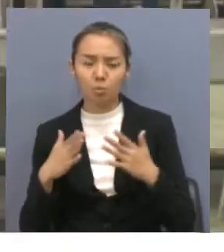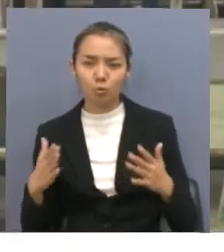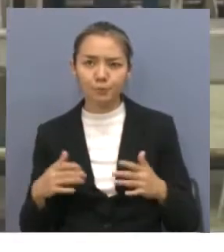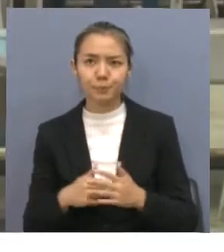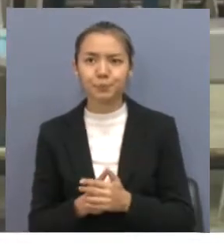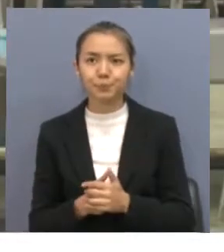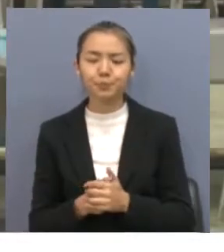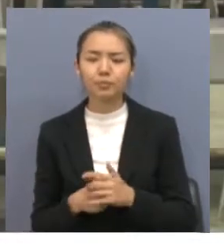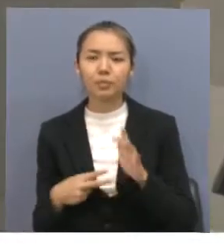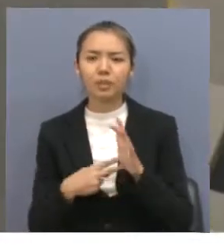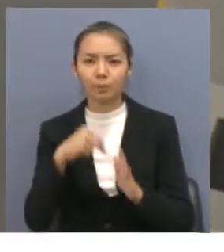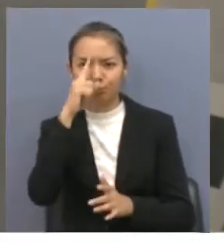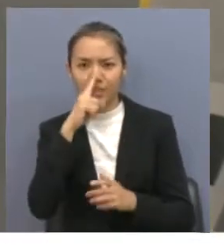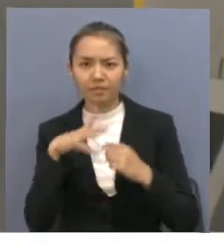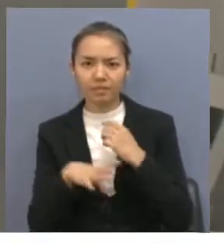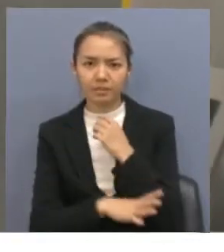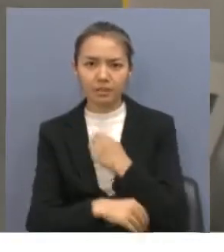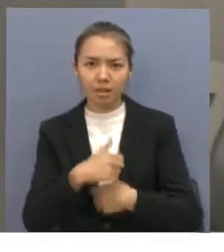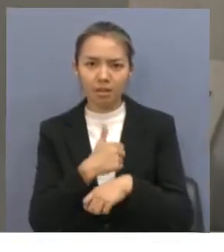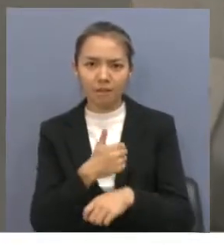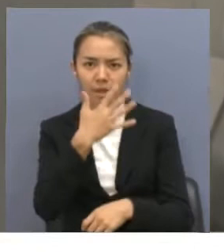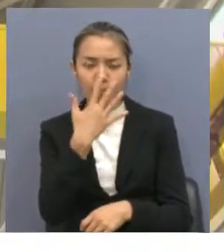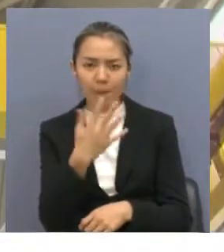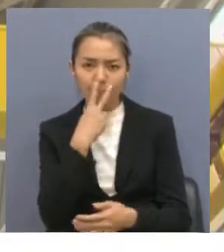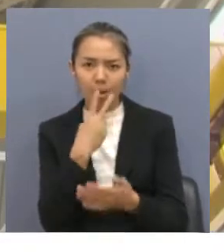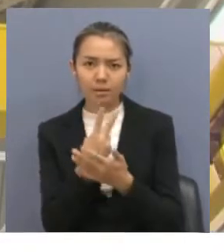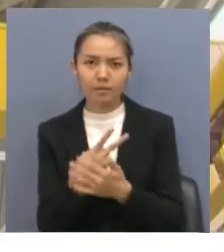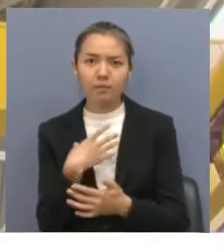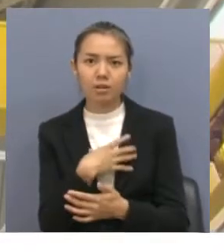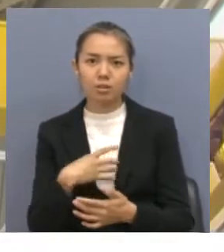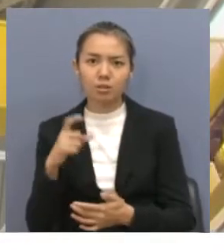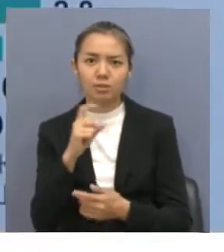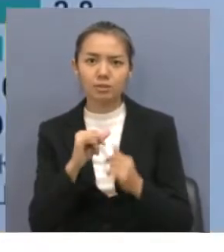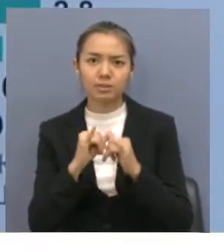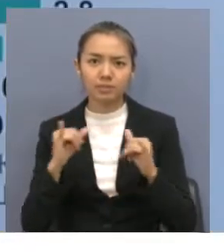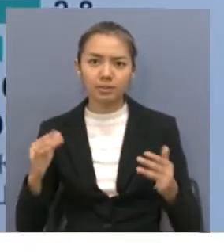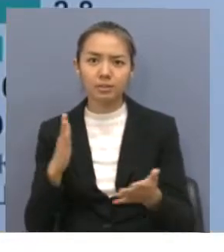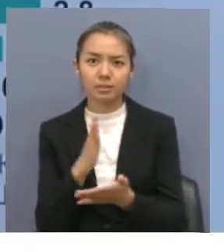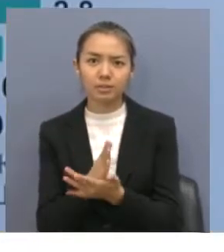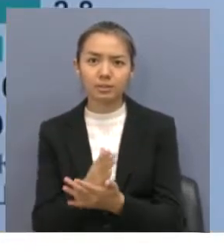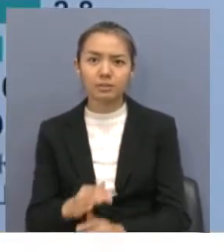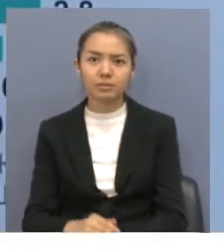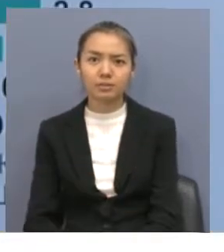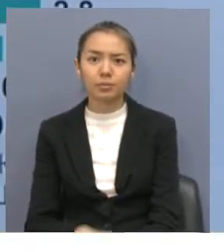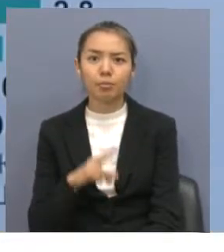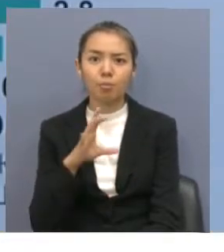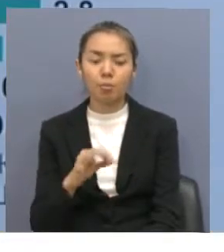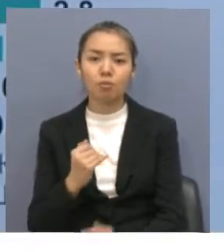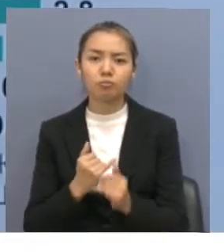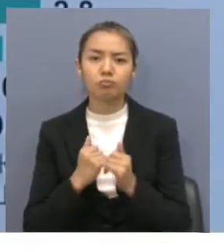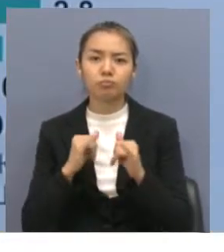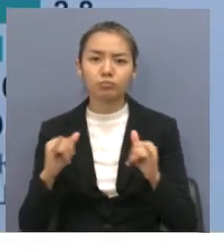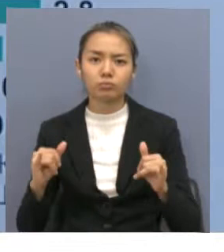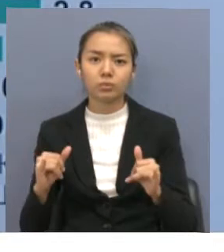Жалпы 7 айдың қорытындысына сай негізгі 5 көрсеткіш бойынша 9 өңірде әлеуметтік-экономикалық даму бар. Өнеркәсіп бойынша өсім